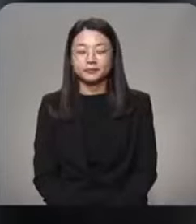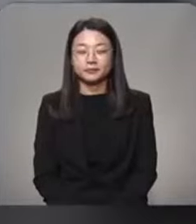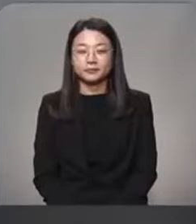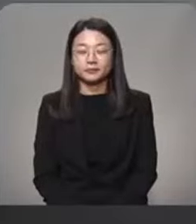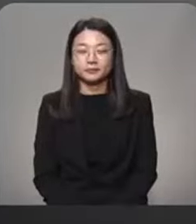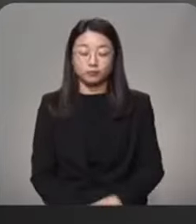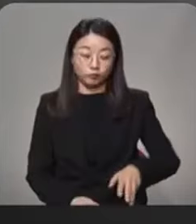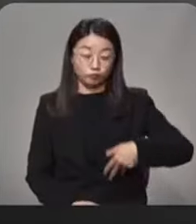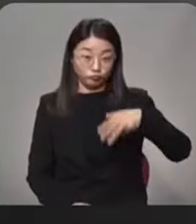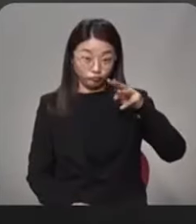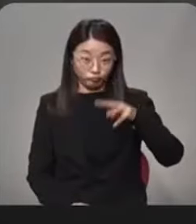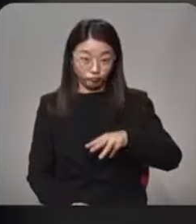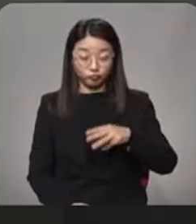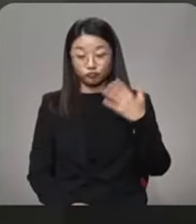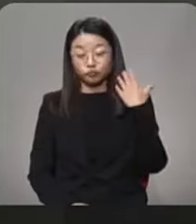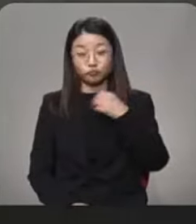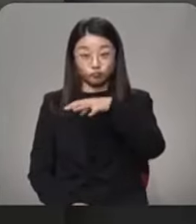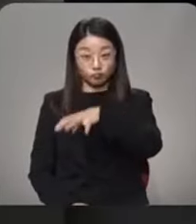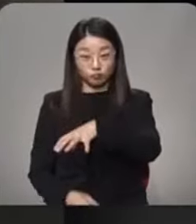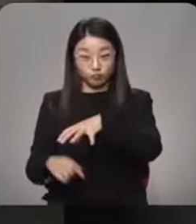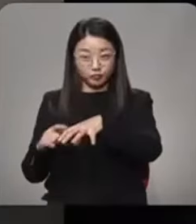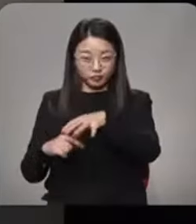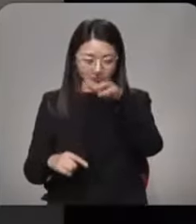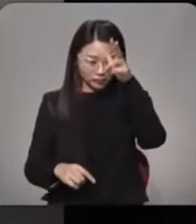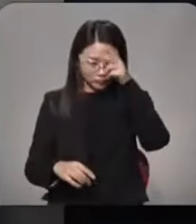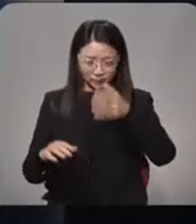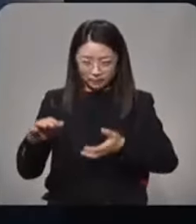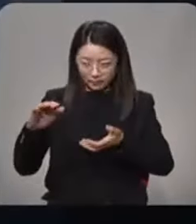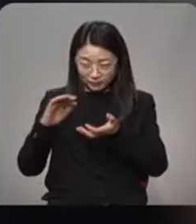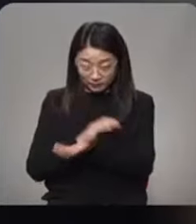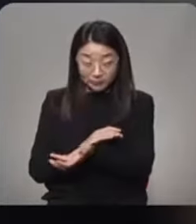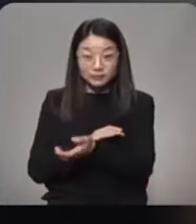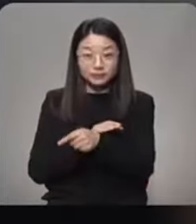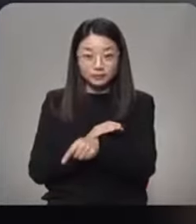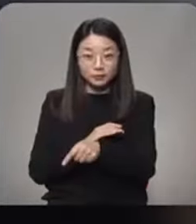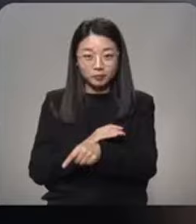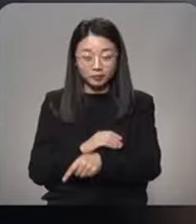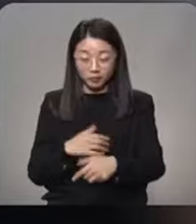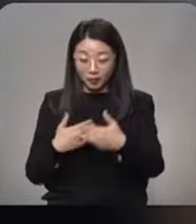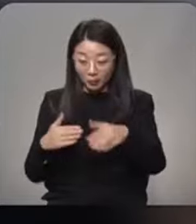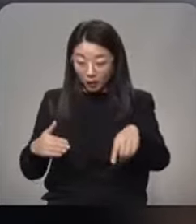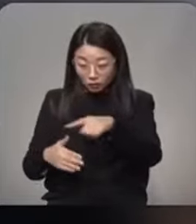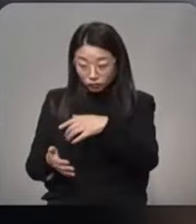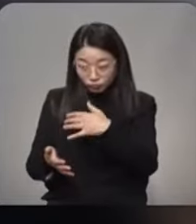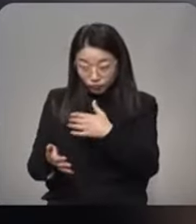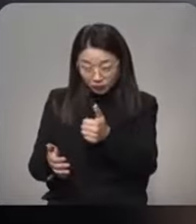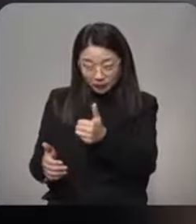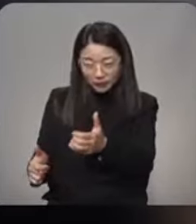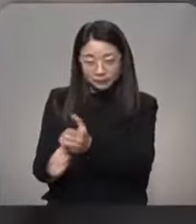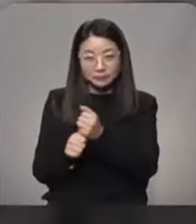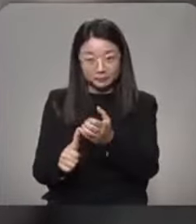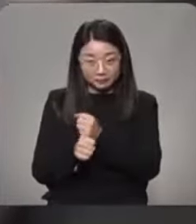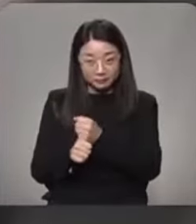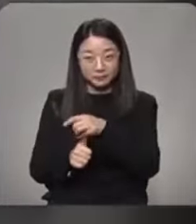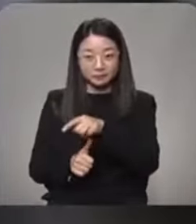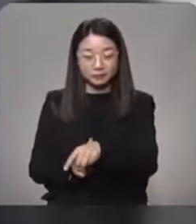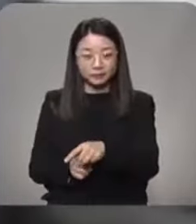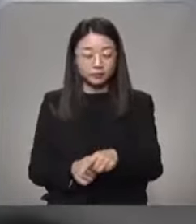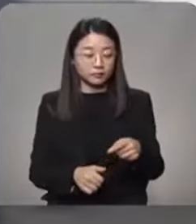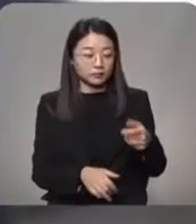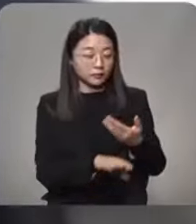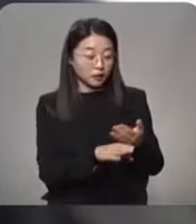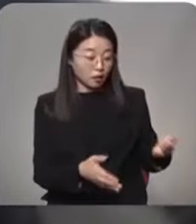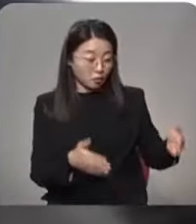춘천의 한 오피스텔입니다 경찰들이 방 하나를 덮칩니다 방에 있던 남성을 체포합니다 또다른